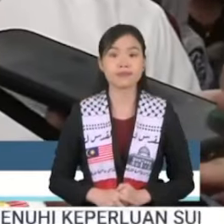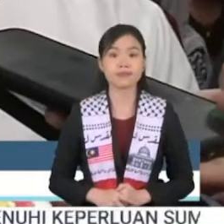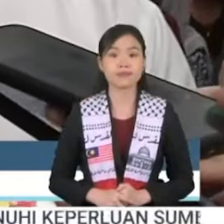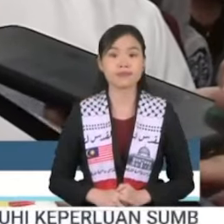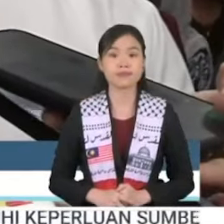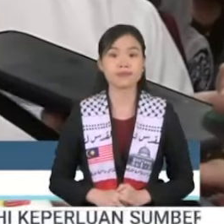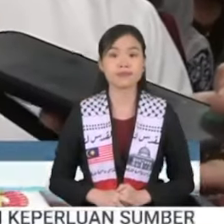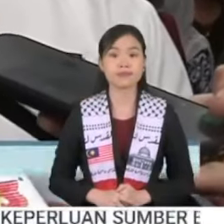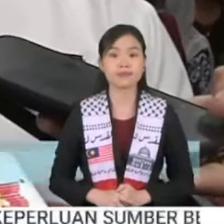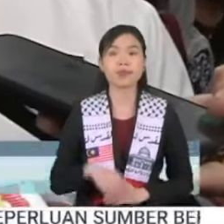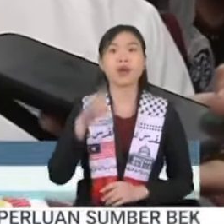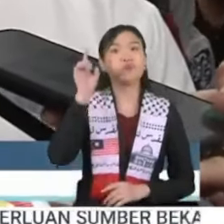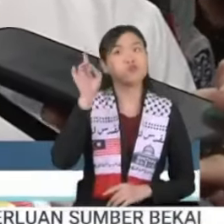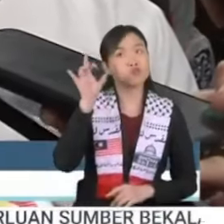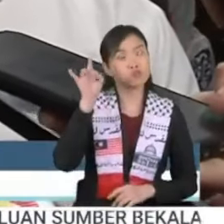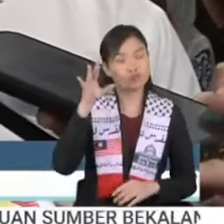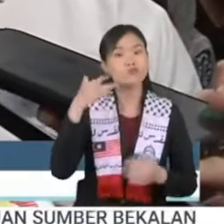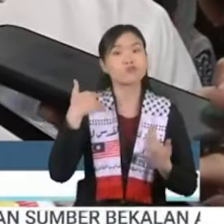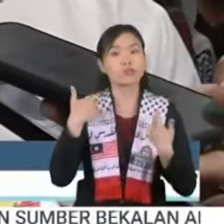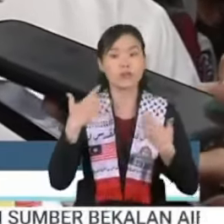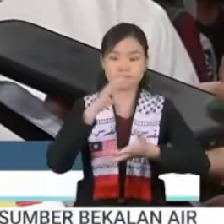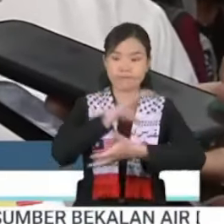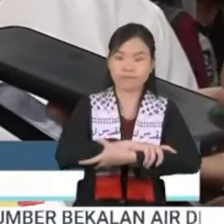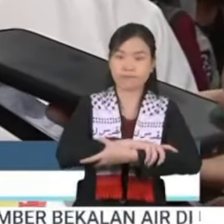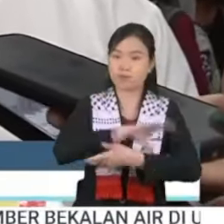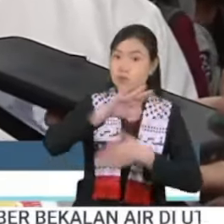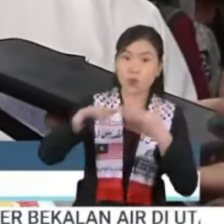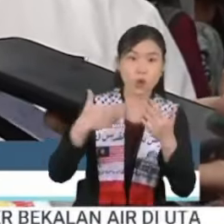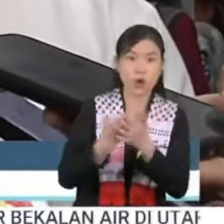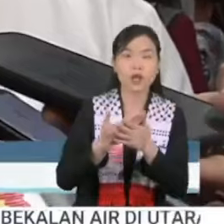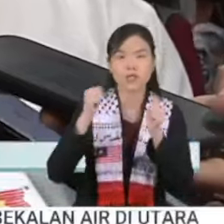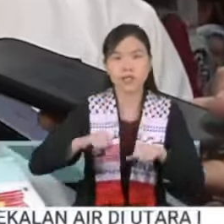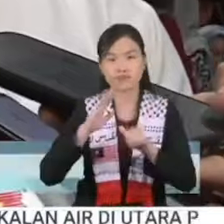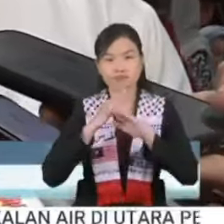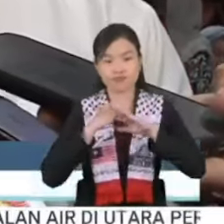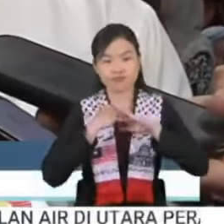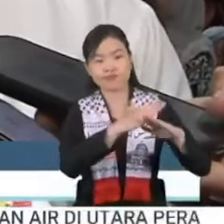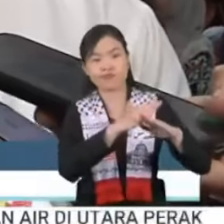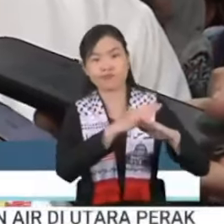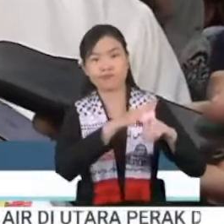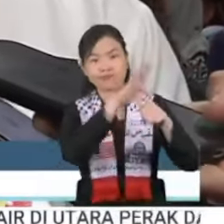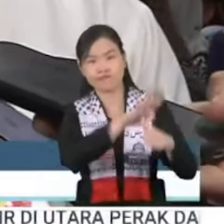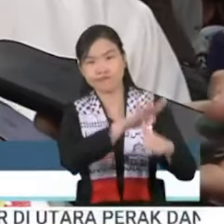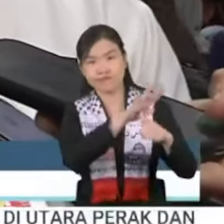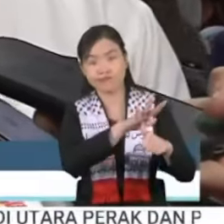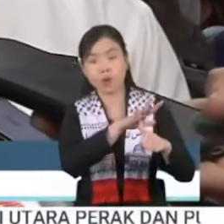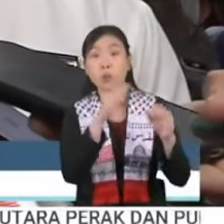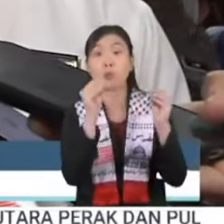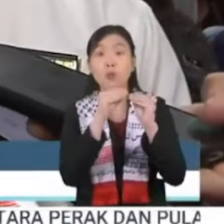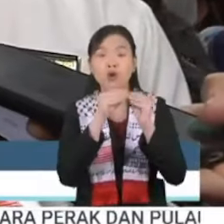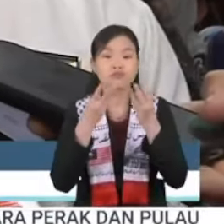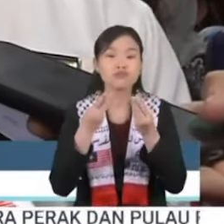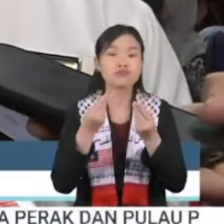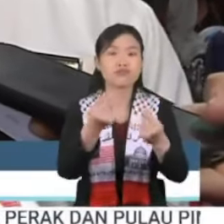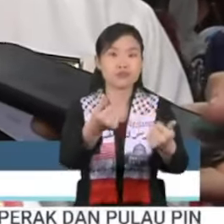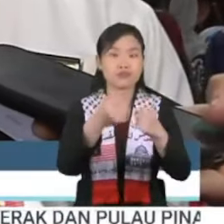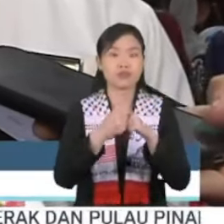Dan insyaAllah saya yakin dengan kerjasama semua, kita dapat tangani gejala buli ini dengan lebih berkesan,